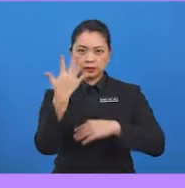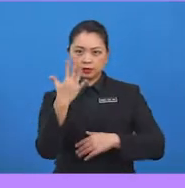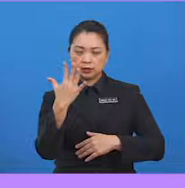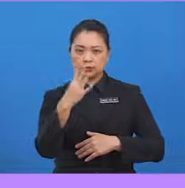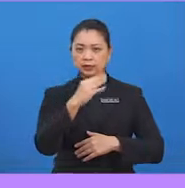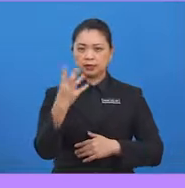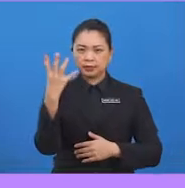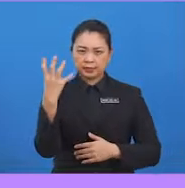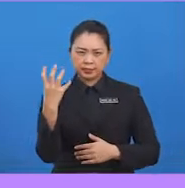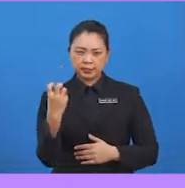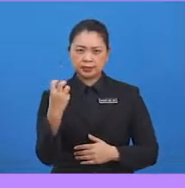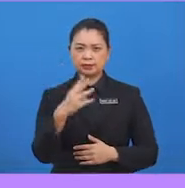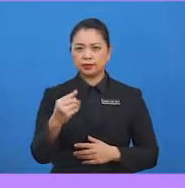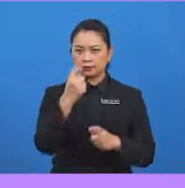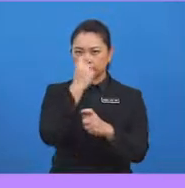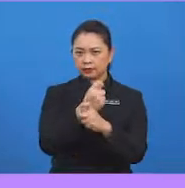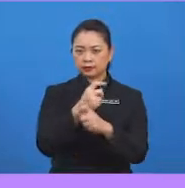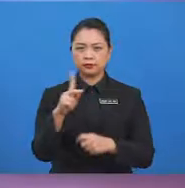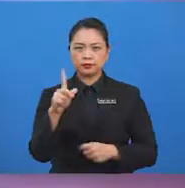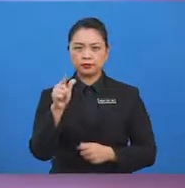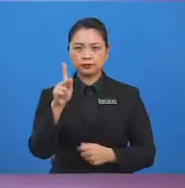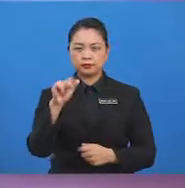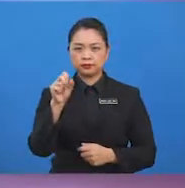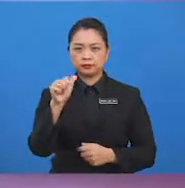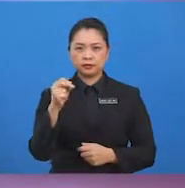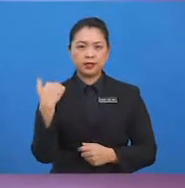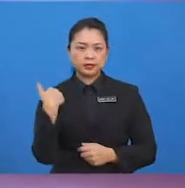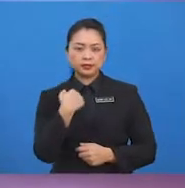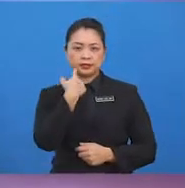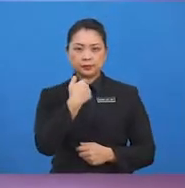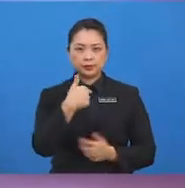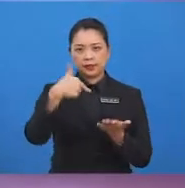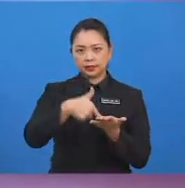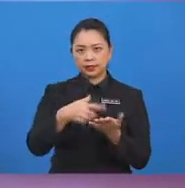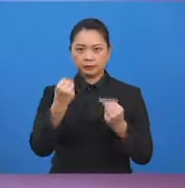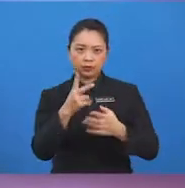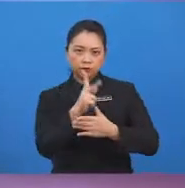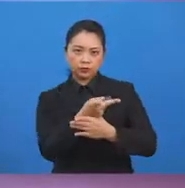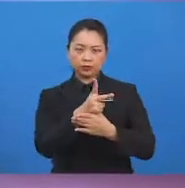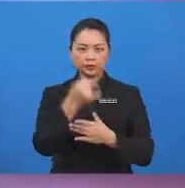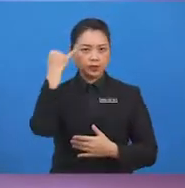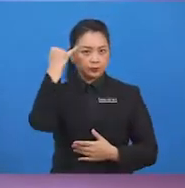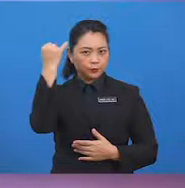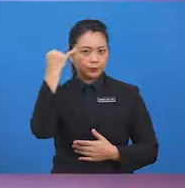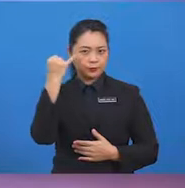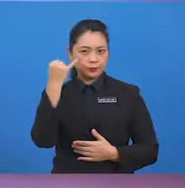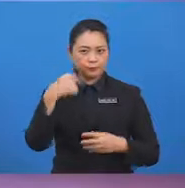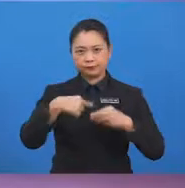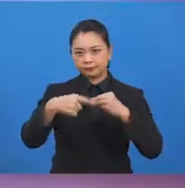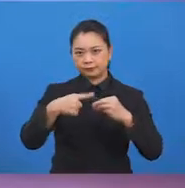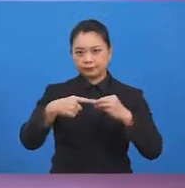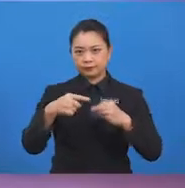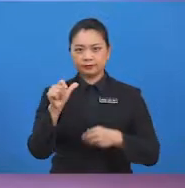juga keras dan tahan kakisan. Ada sesiapa lagi yang ingin berkongsi ilmu mengenai contoh alloy